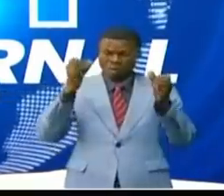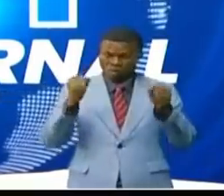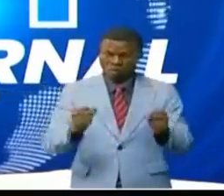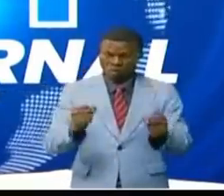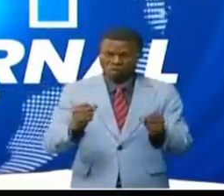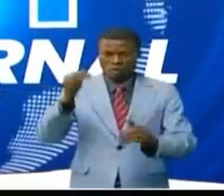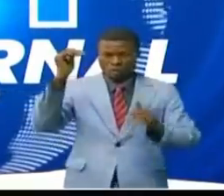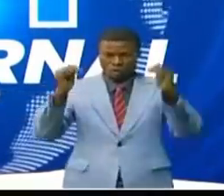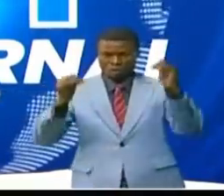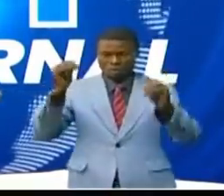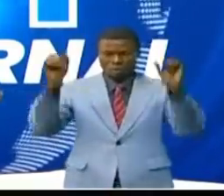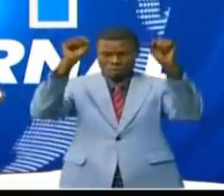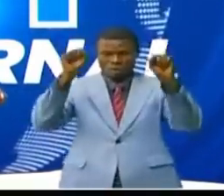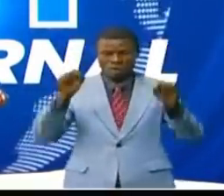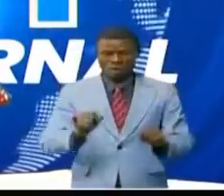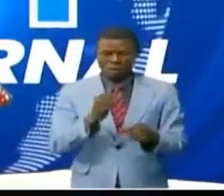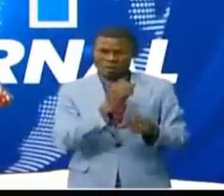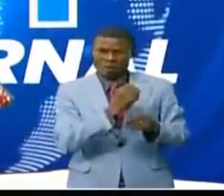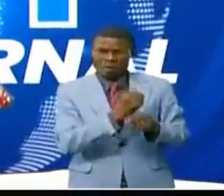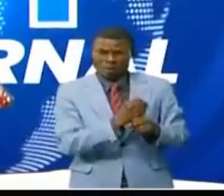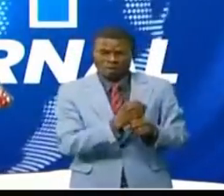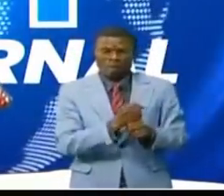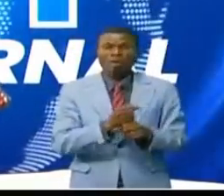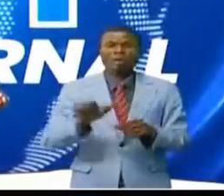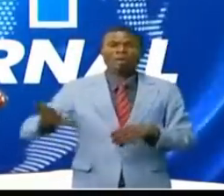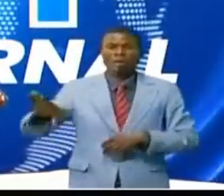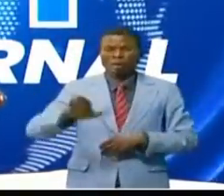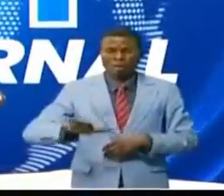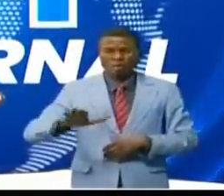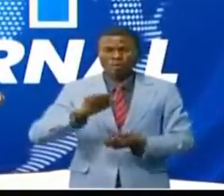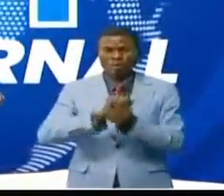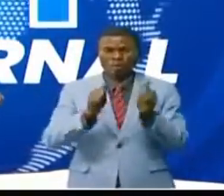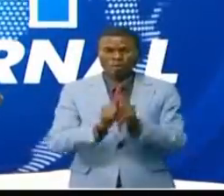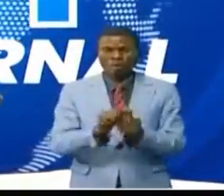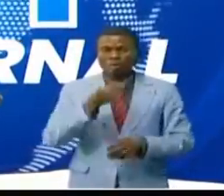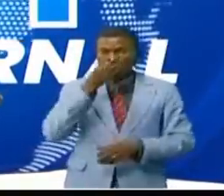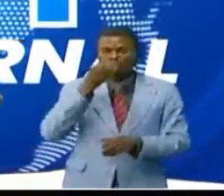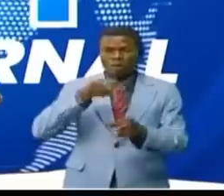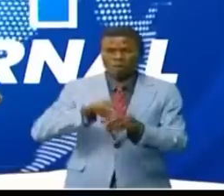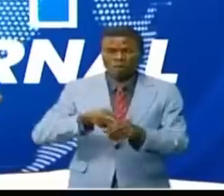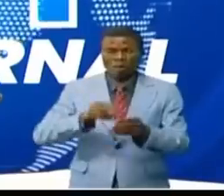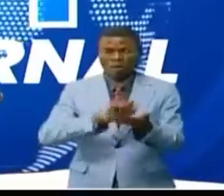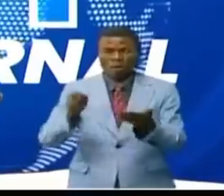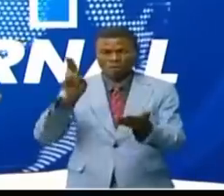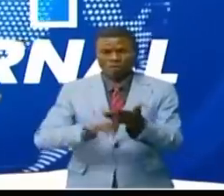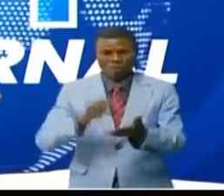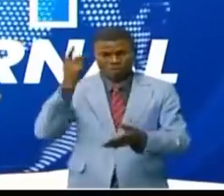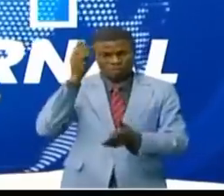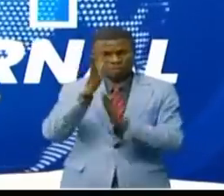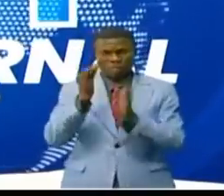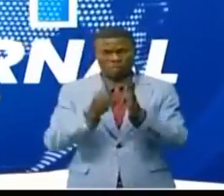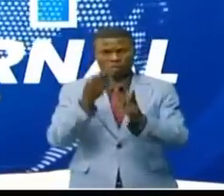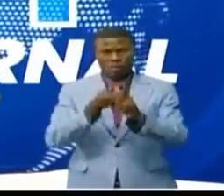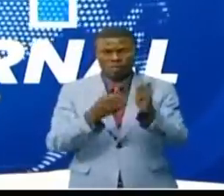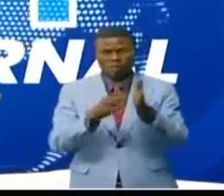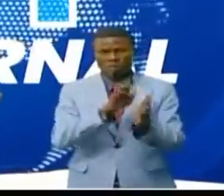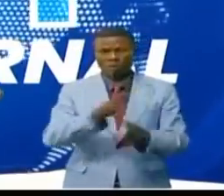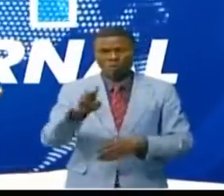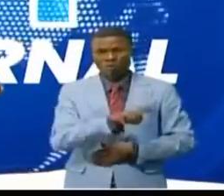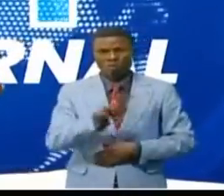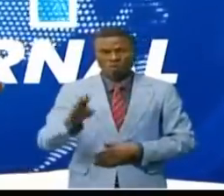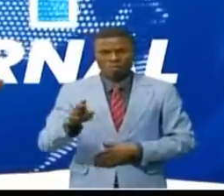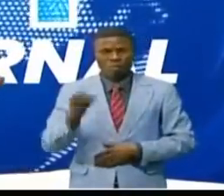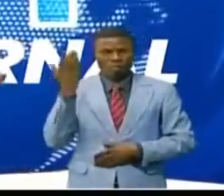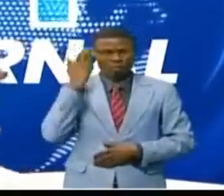de l'équilibre du système d'approvisionnement du pays en produits pétroliers, fait à Kinshasa le 16